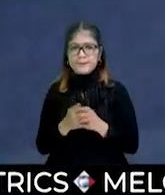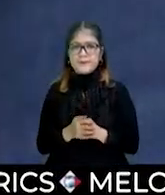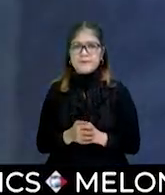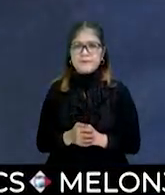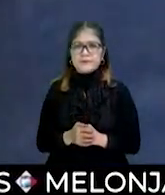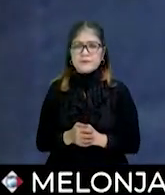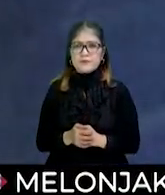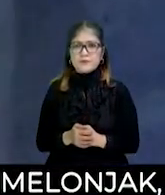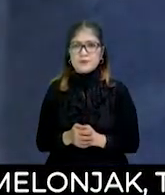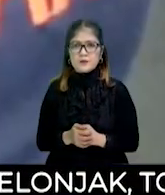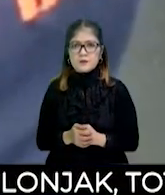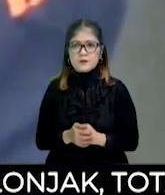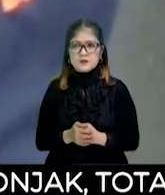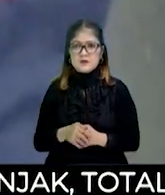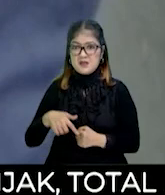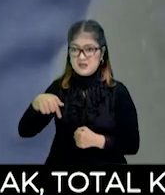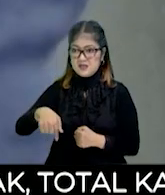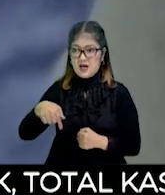Kejujuran Dewi berbuah manis.